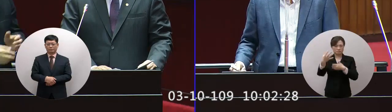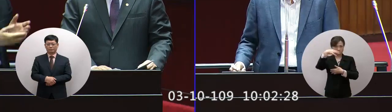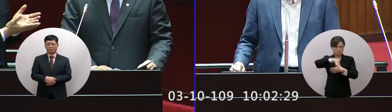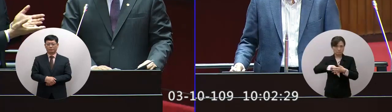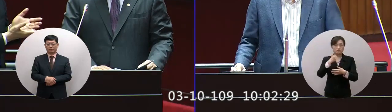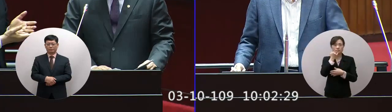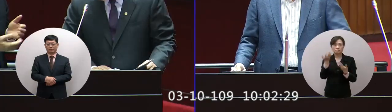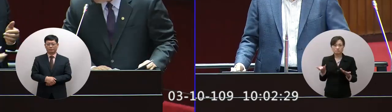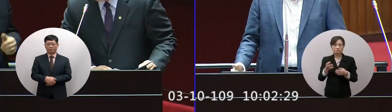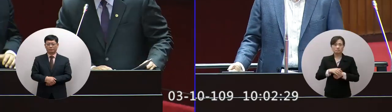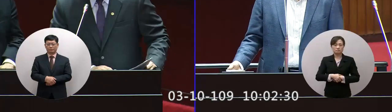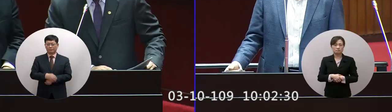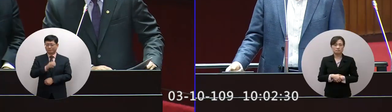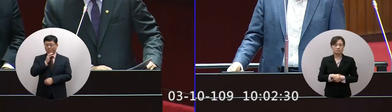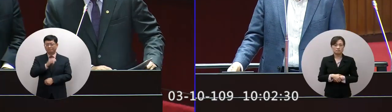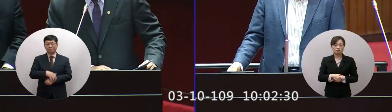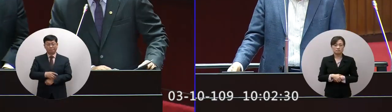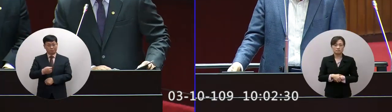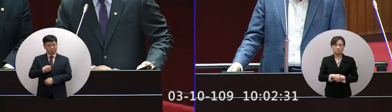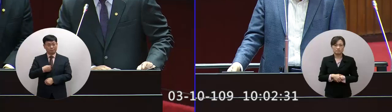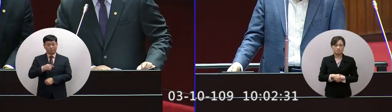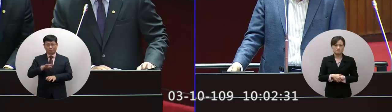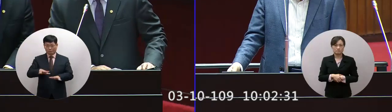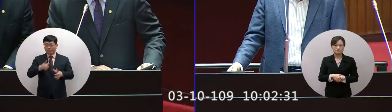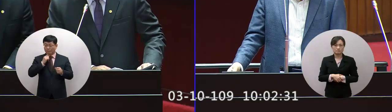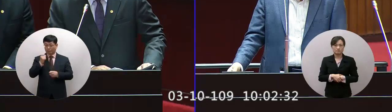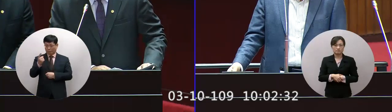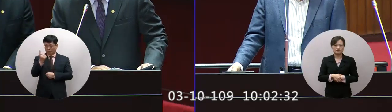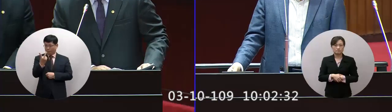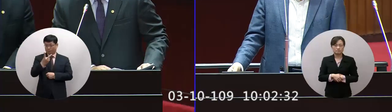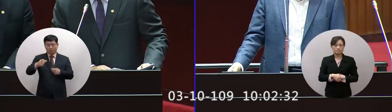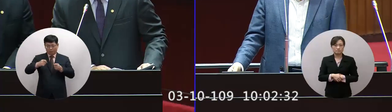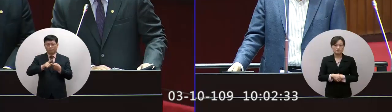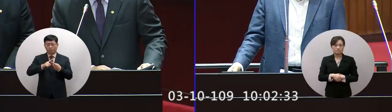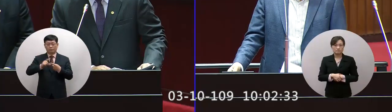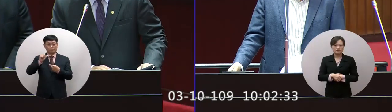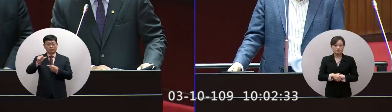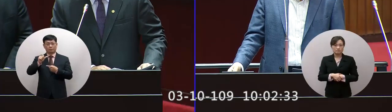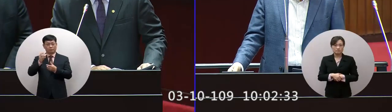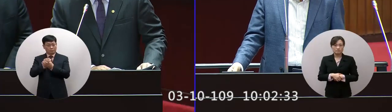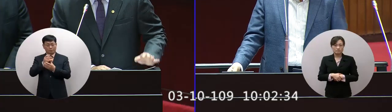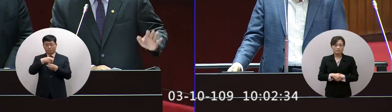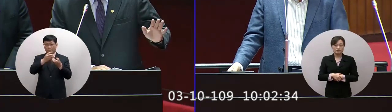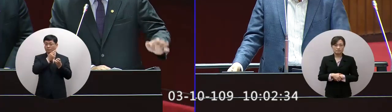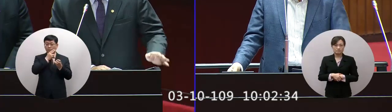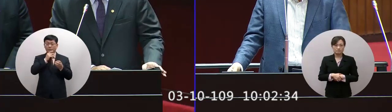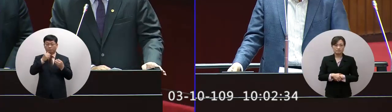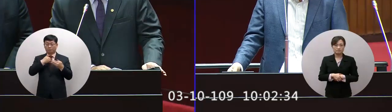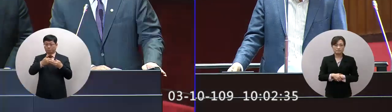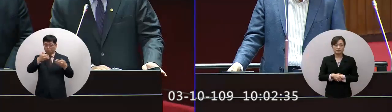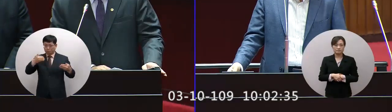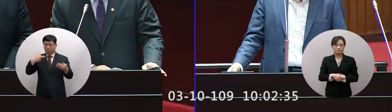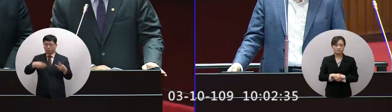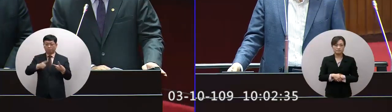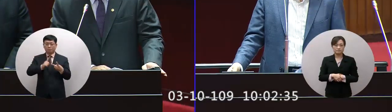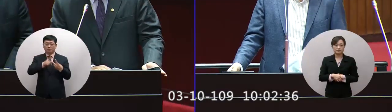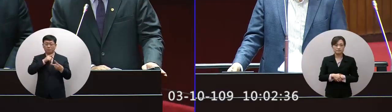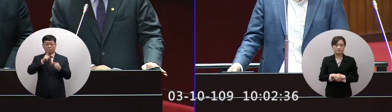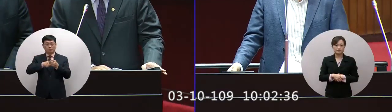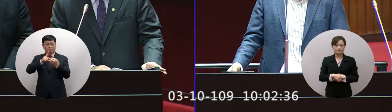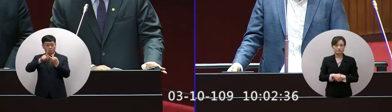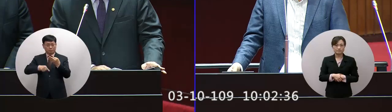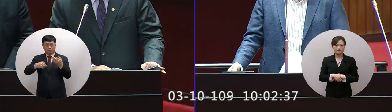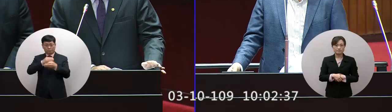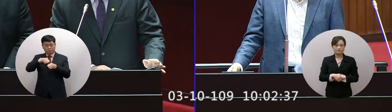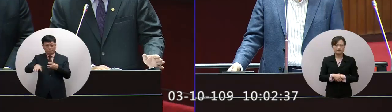这样可不可以？ 是我们虽然这是两个案子了，五羊高的延伸跟这一个中丰交流道的第